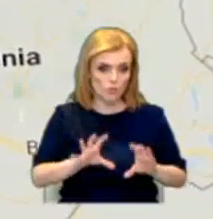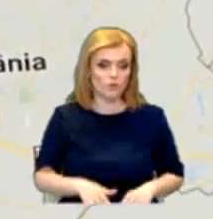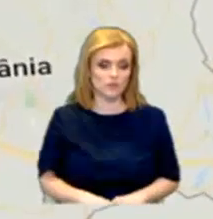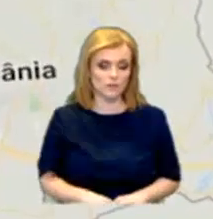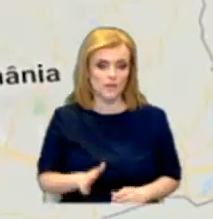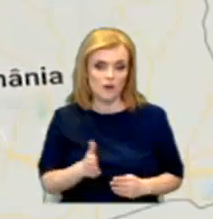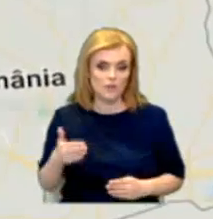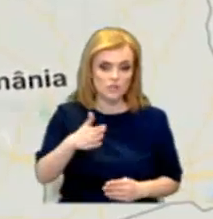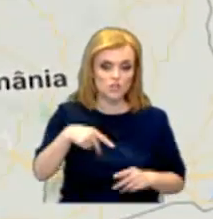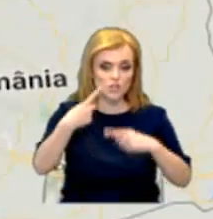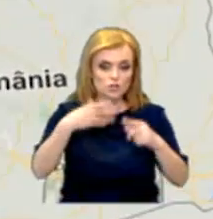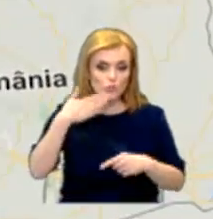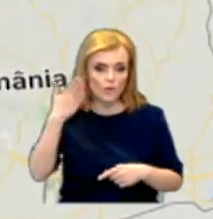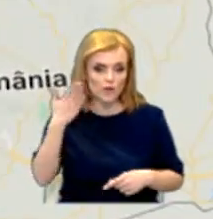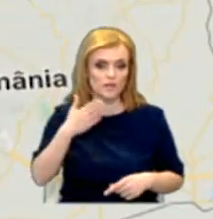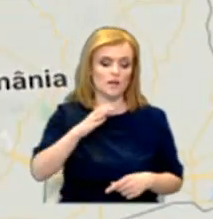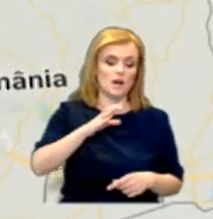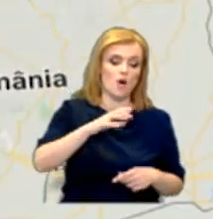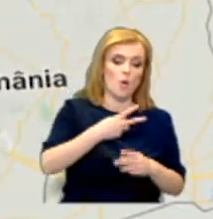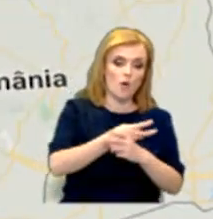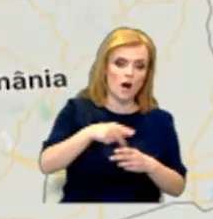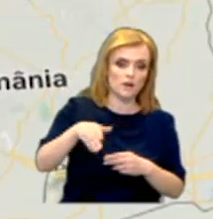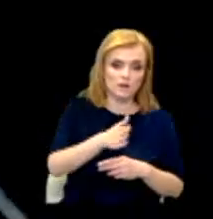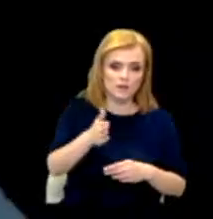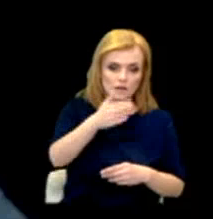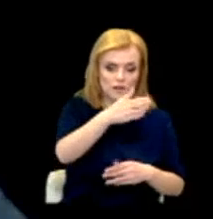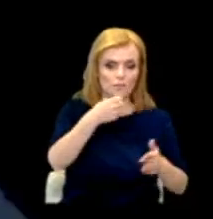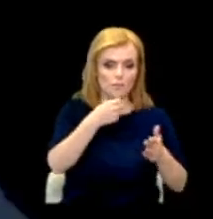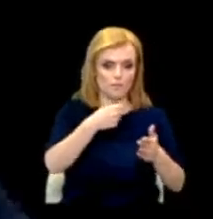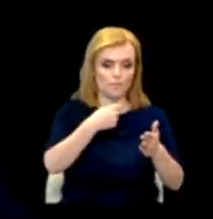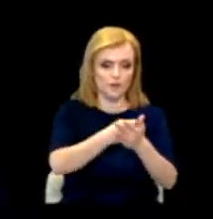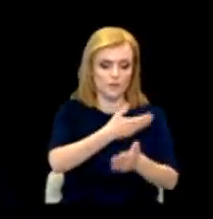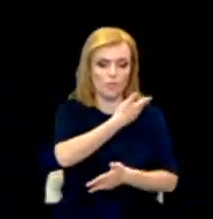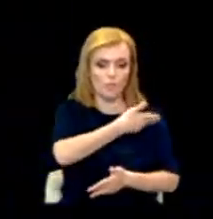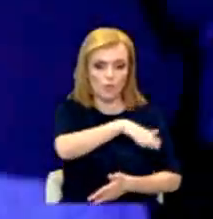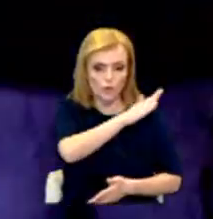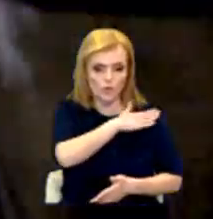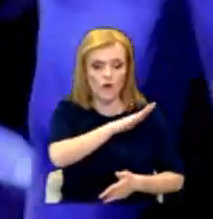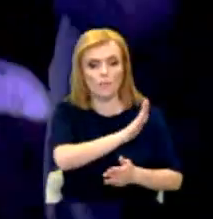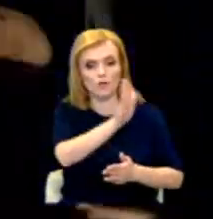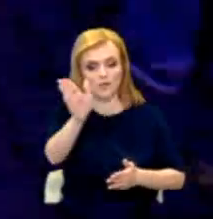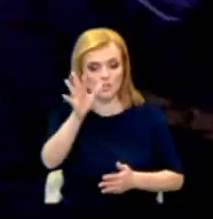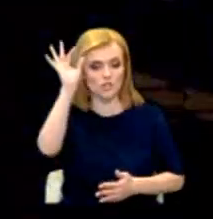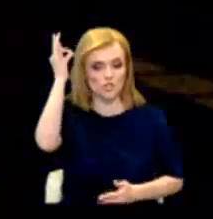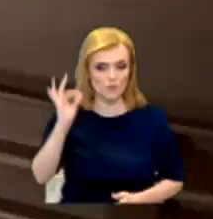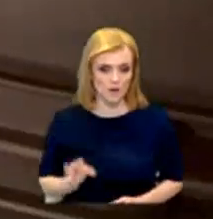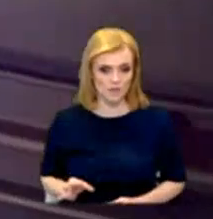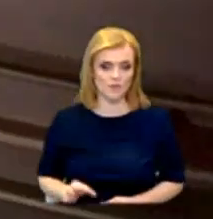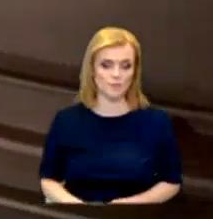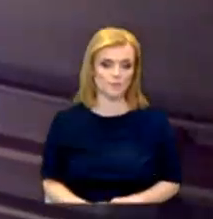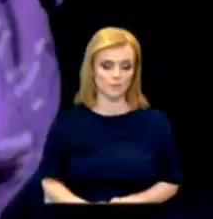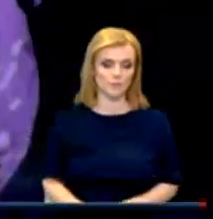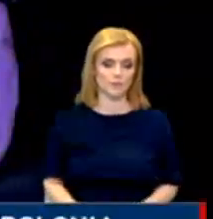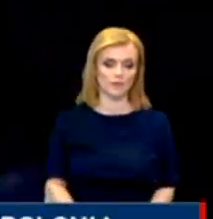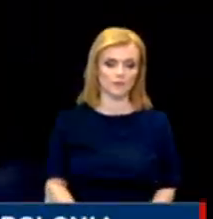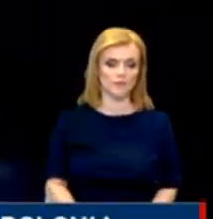iar apoi prin Ungaria și Slovacia îi duceau în Silezia Inferioară, în Polonia, la așa numitele puncte de ridicare. De acolo clandestinii erau